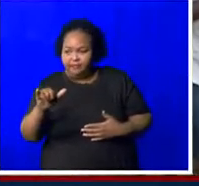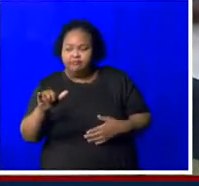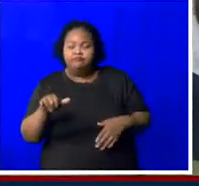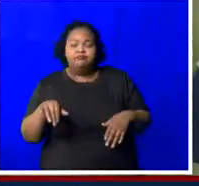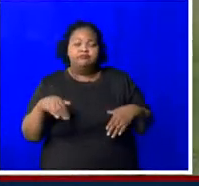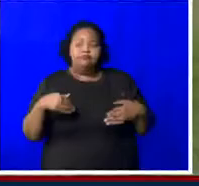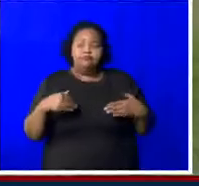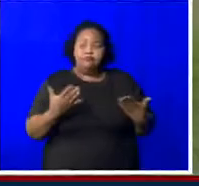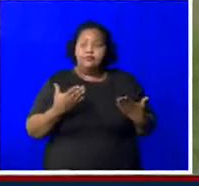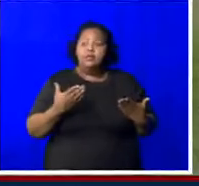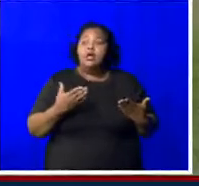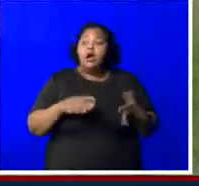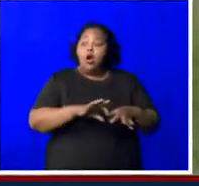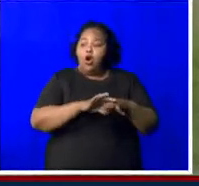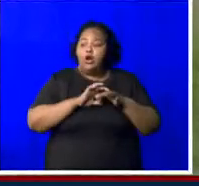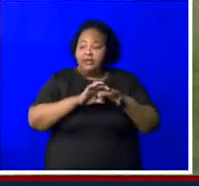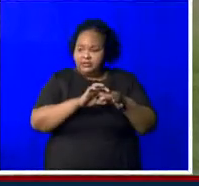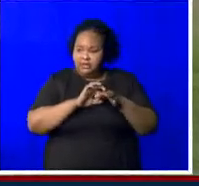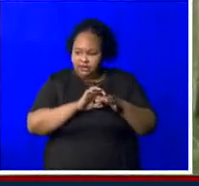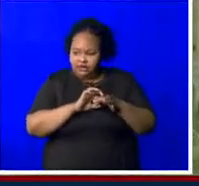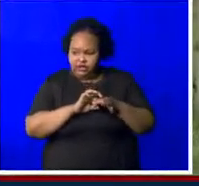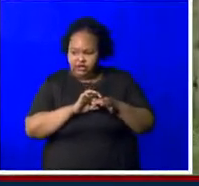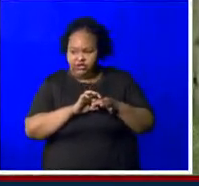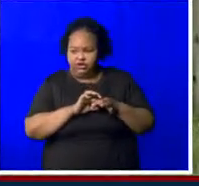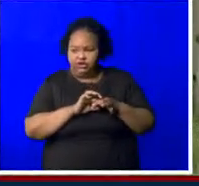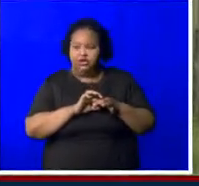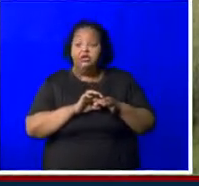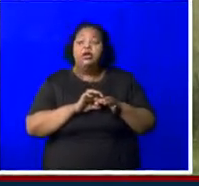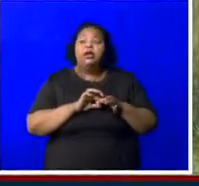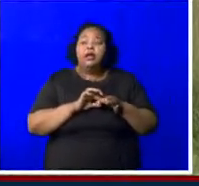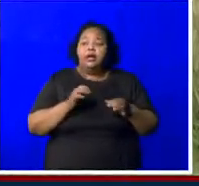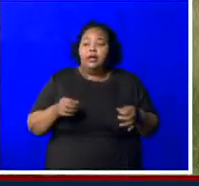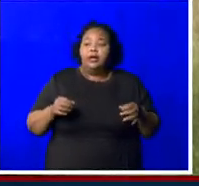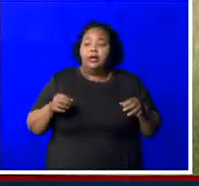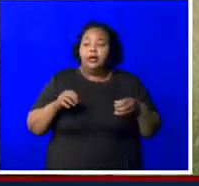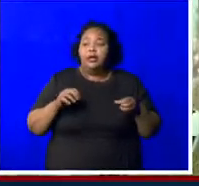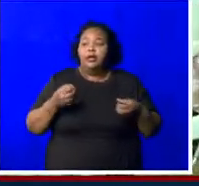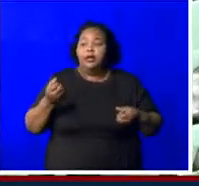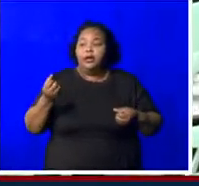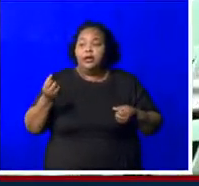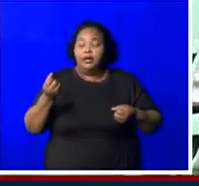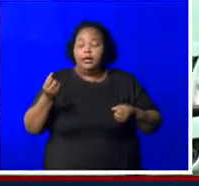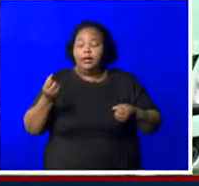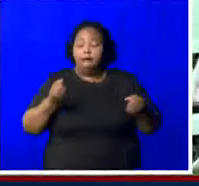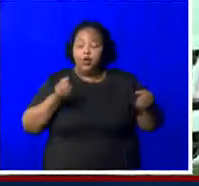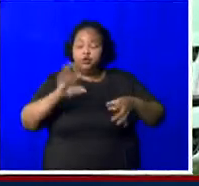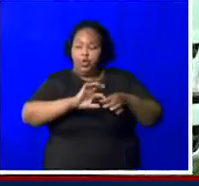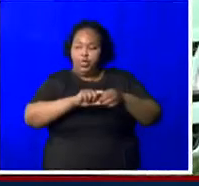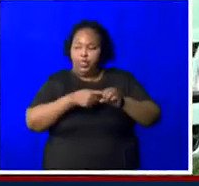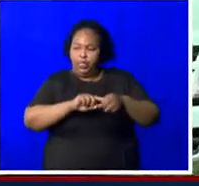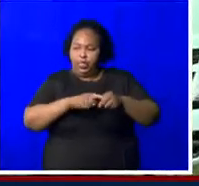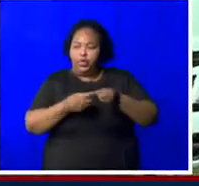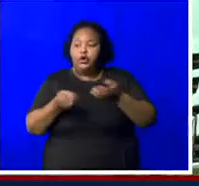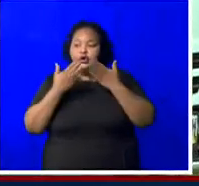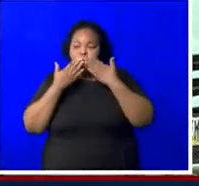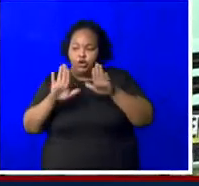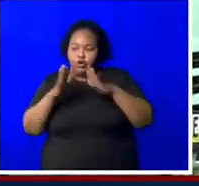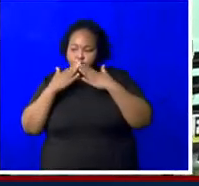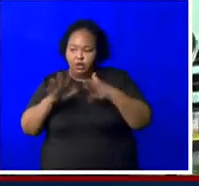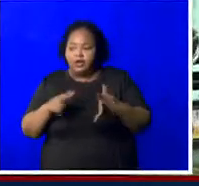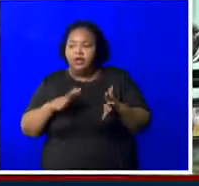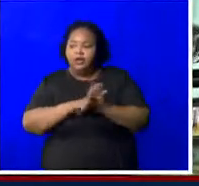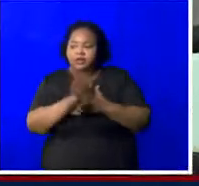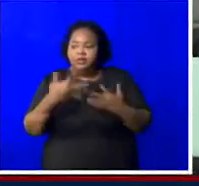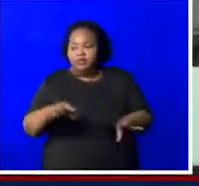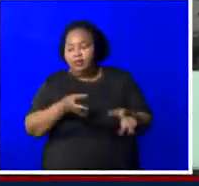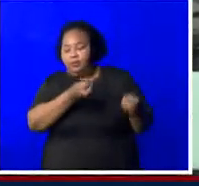Kuvakasha netindzaba temvelo selinikelele libandla lelibutha liphindze lithengise tibi iJenny Multipurpose Cooperative ngeloli yekulayisha